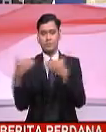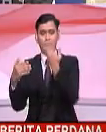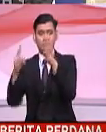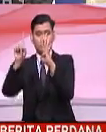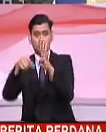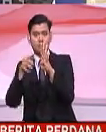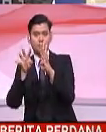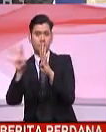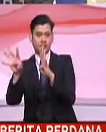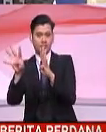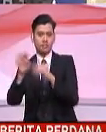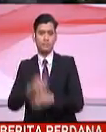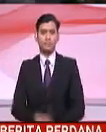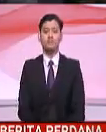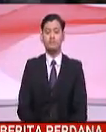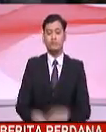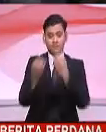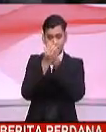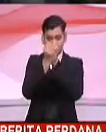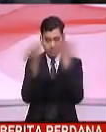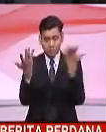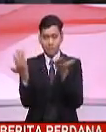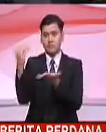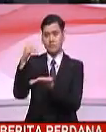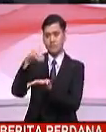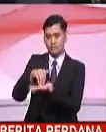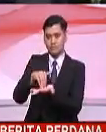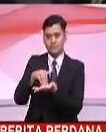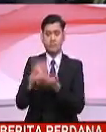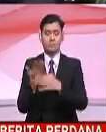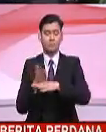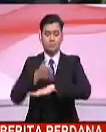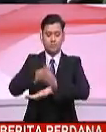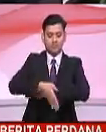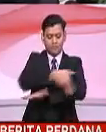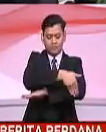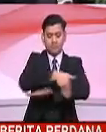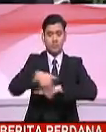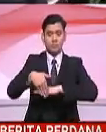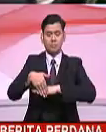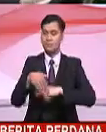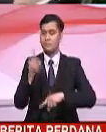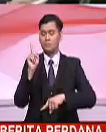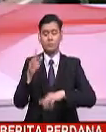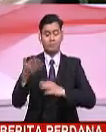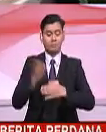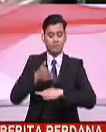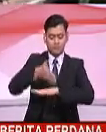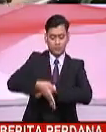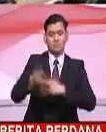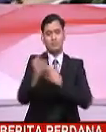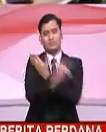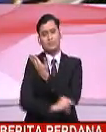dalam sidang media petang tadi, beliau turut menegaskan larangan rentas negeri masih berkuat kuasa.